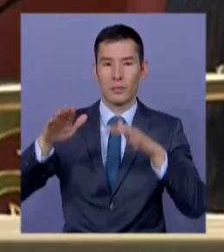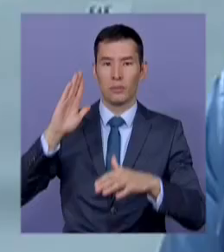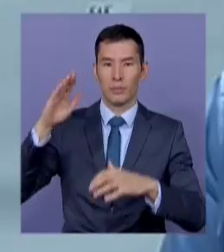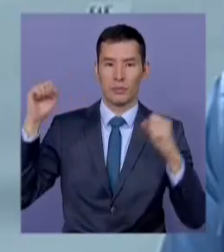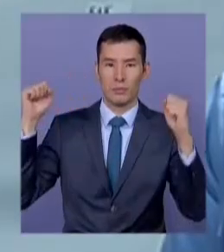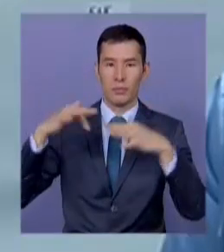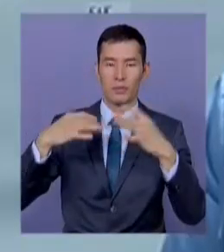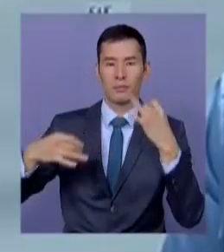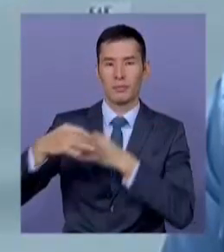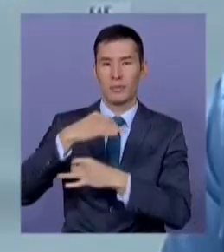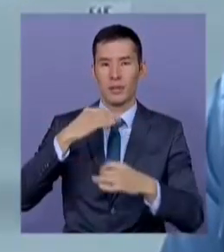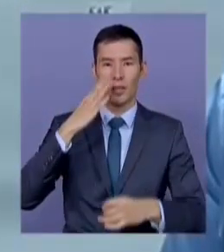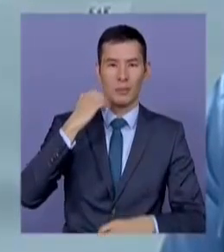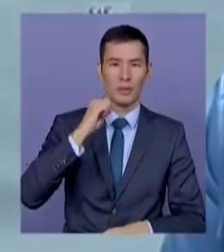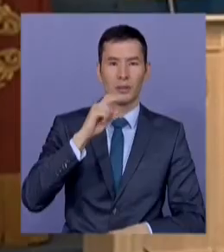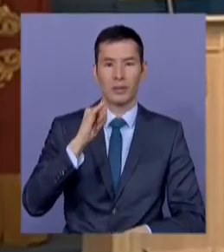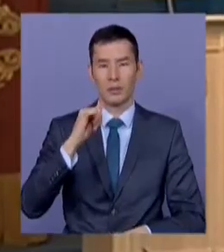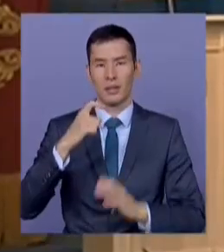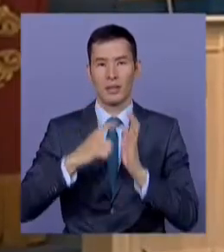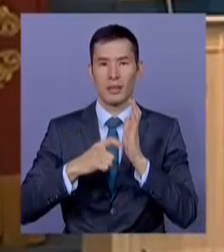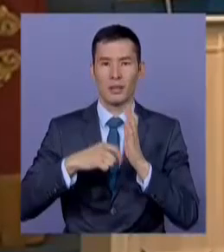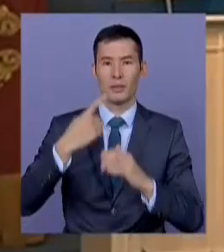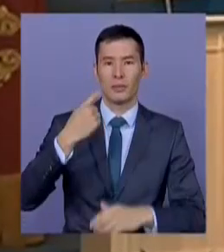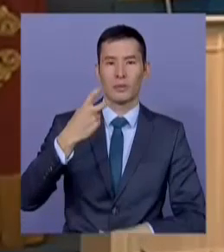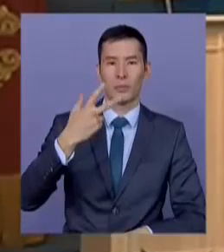Алматы, Ақтау, Қарағанды қалаларында да ақынның